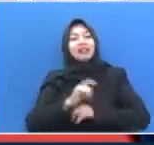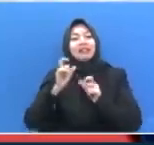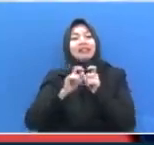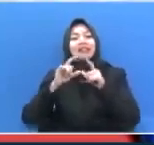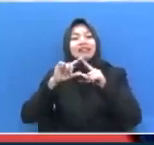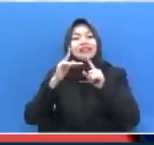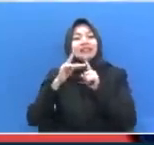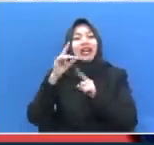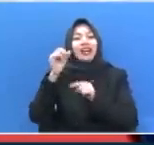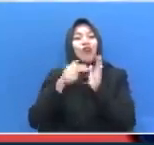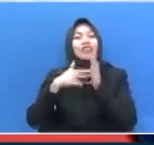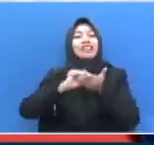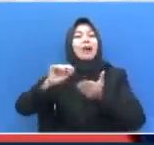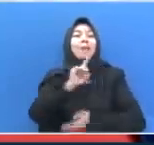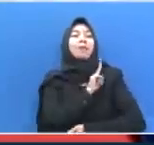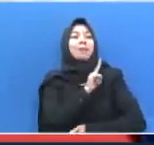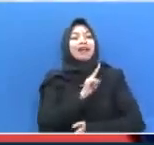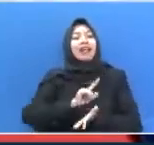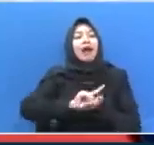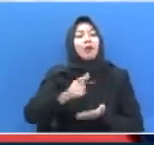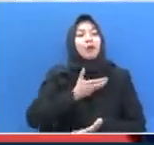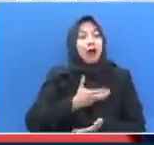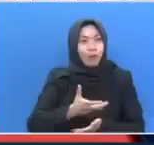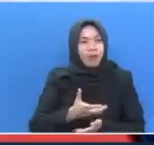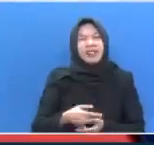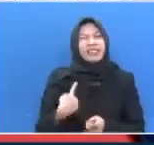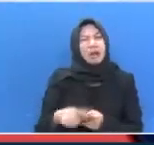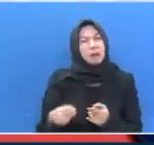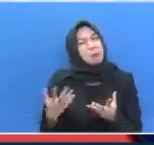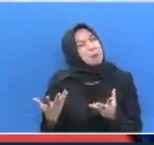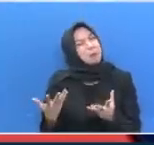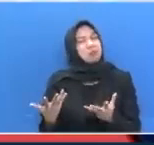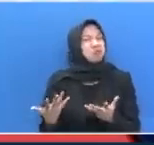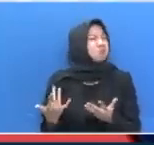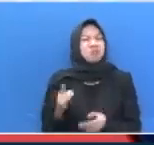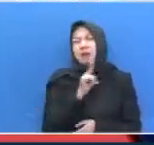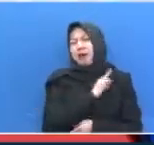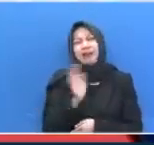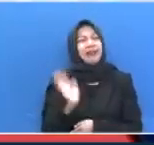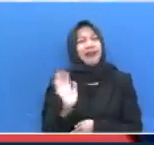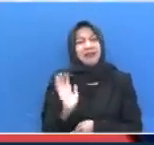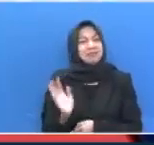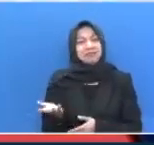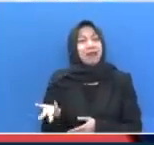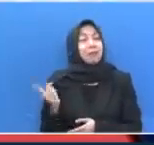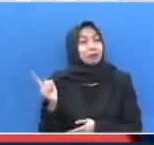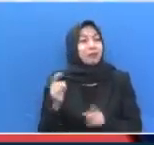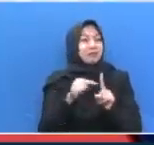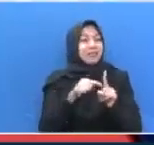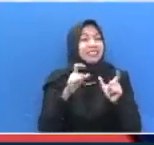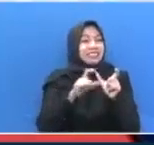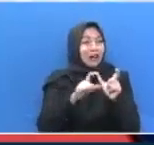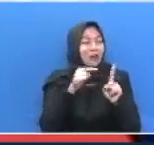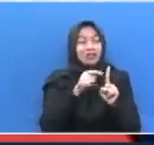bagi saya soal pelaporan ini Tentunya tidak mungkin atas nama pribadi mengingat Pak Sahroni ini kan adalah orang penting